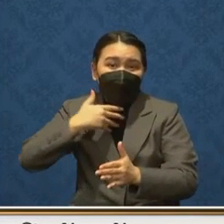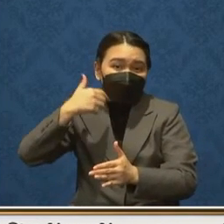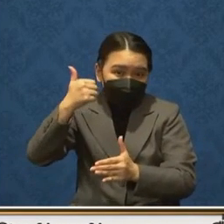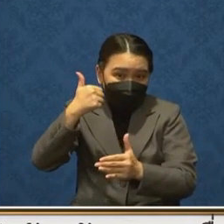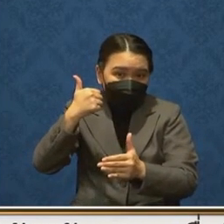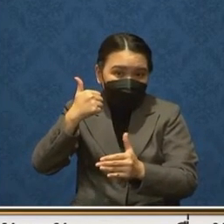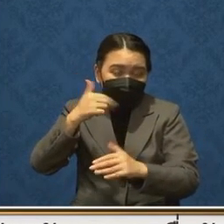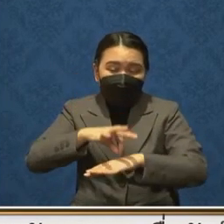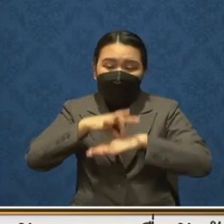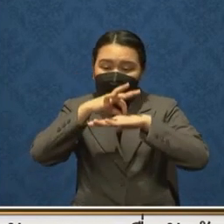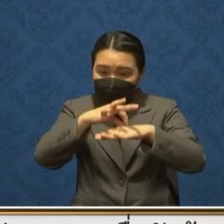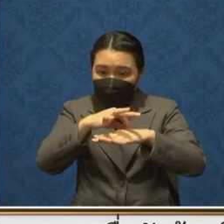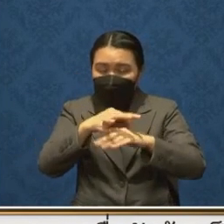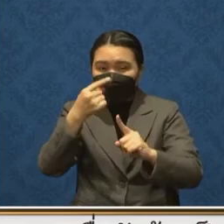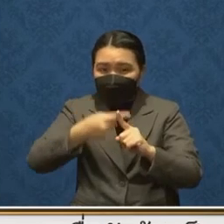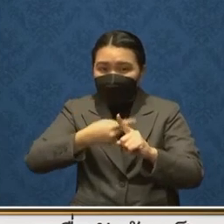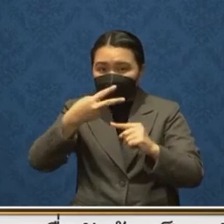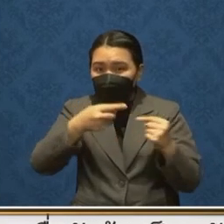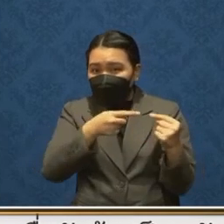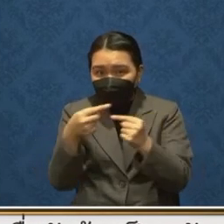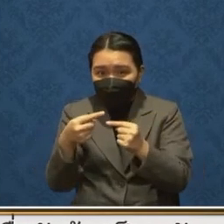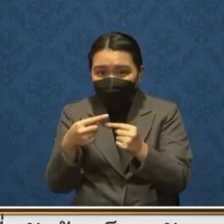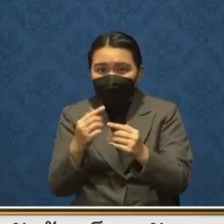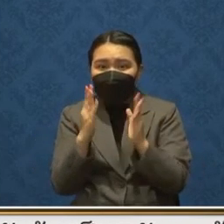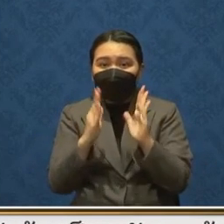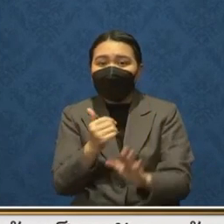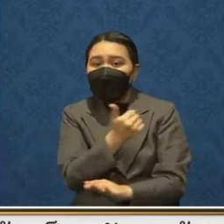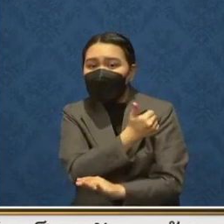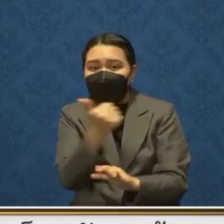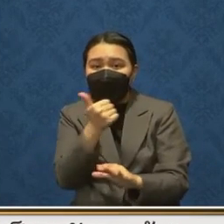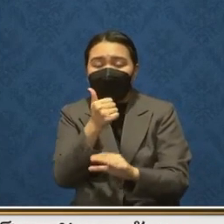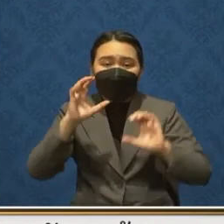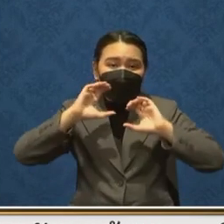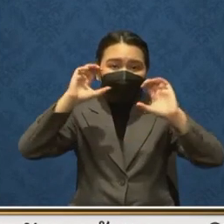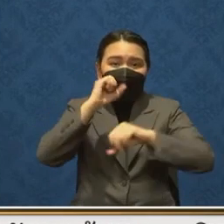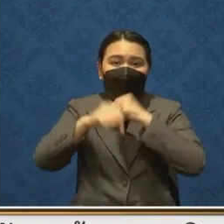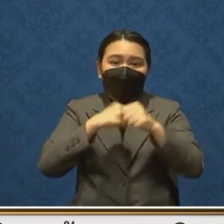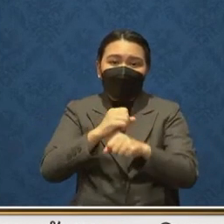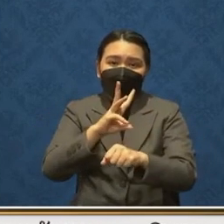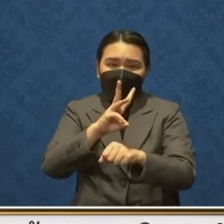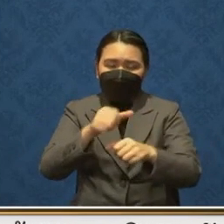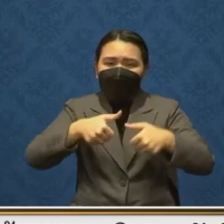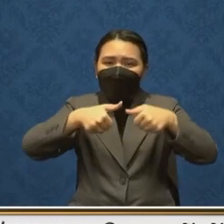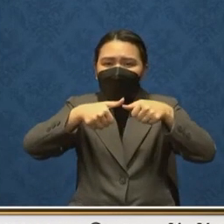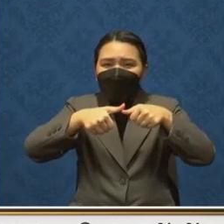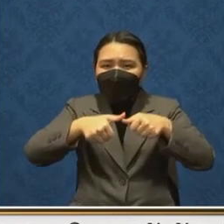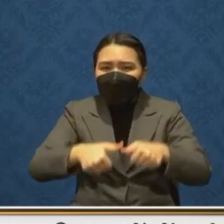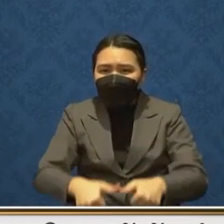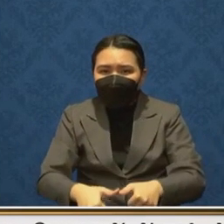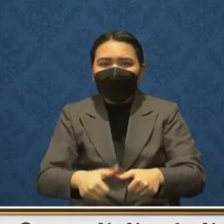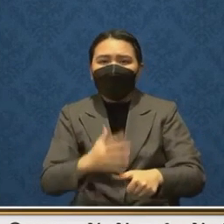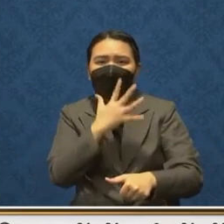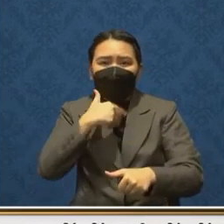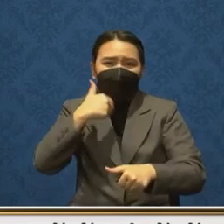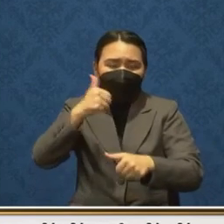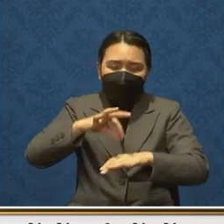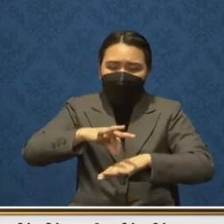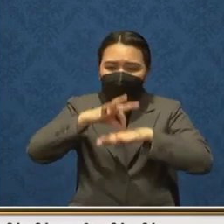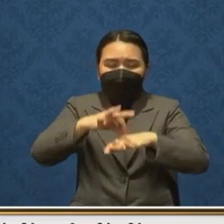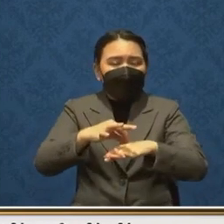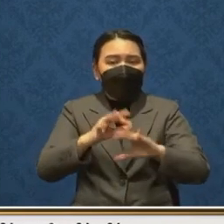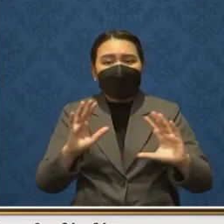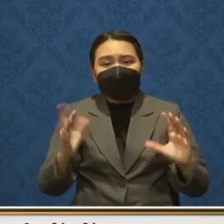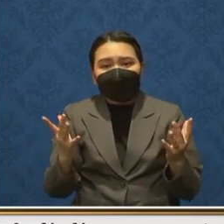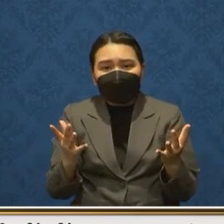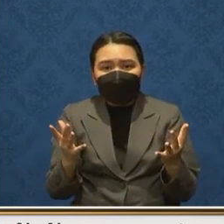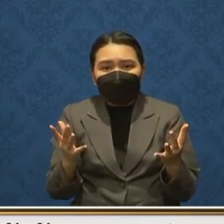ครับ ที่ทำคามดีรรชการมา 60 ปีเขาทำไมไมไดรความดคามชอบอนนี้แต่ท่านได้รบนะครัตอบแน